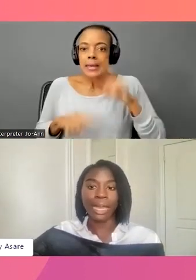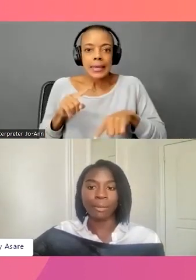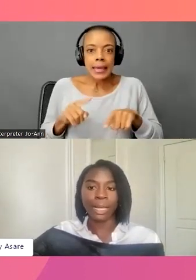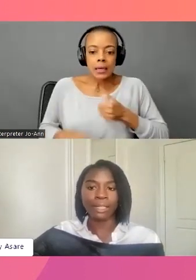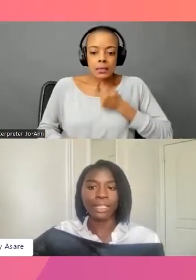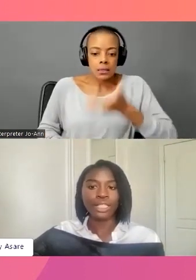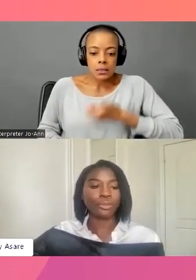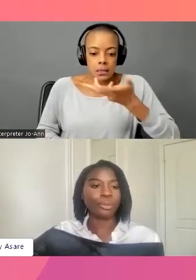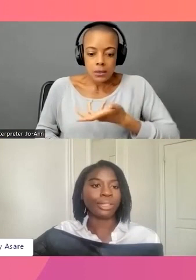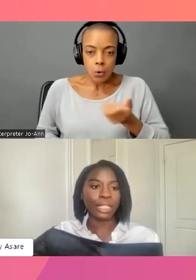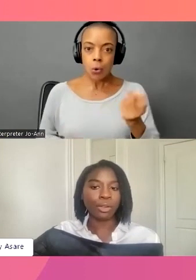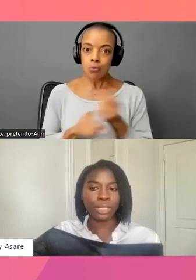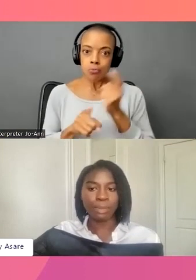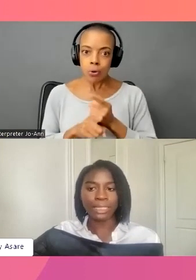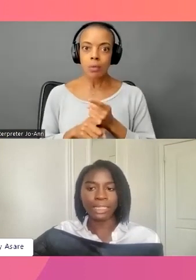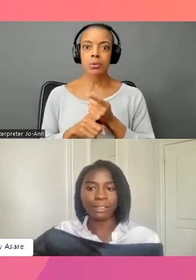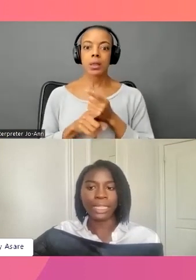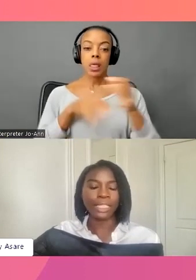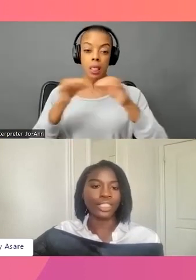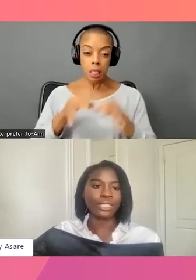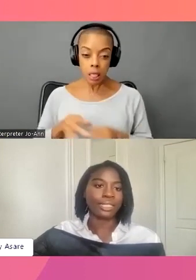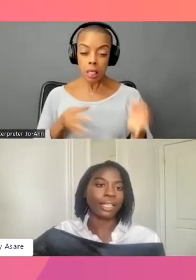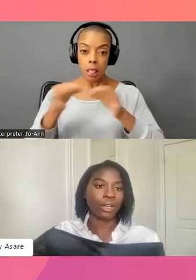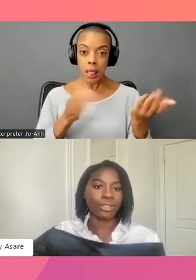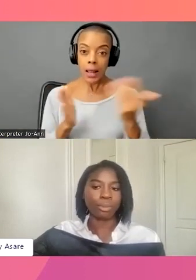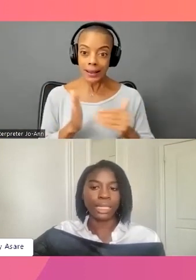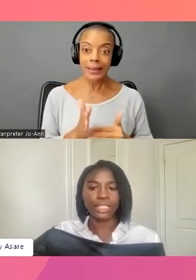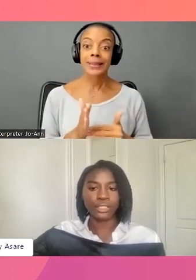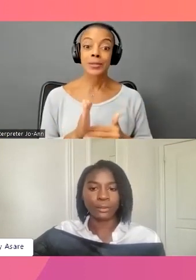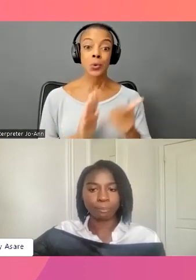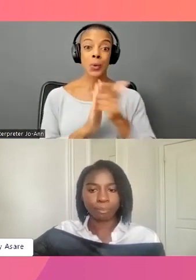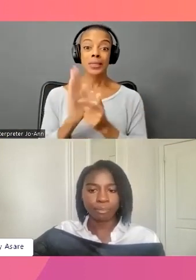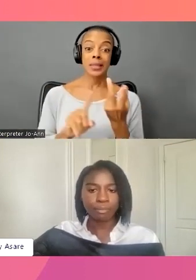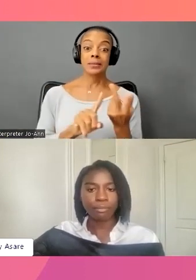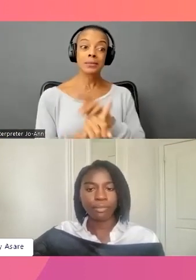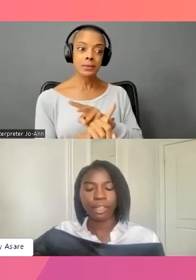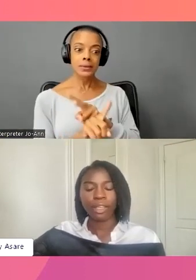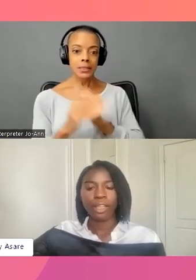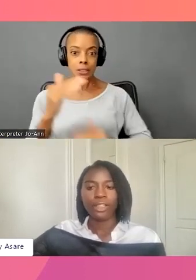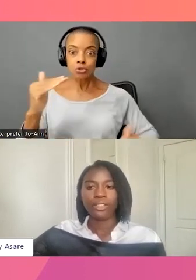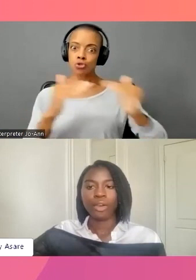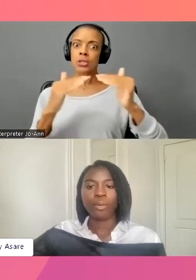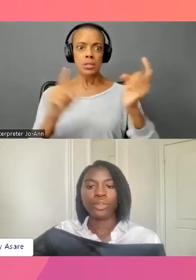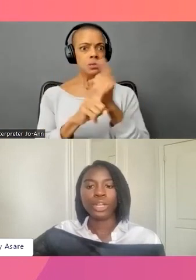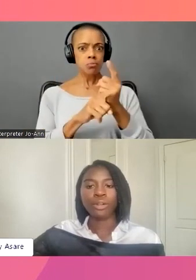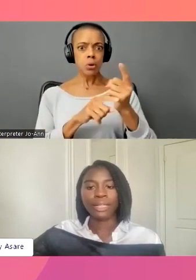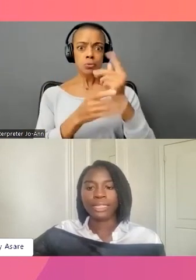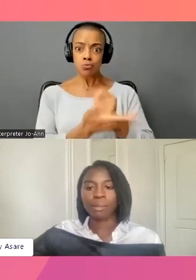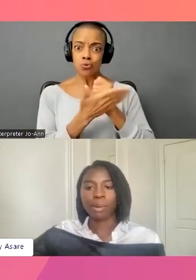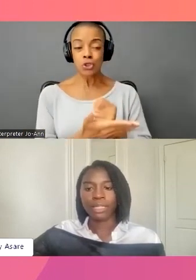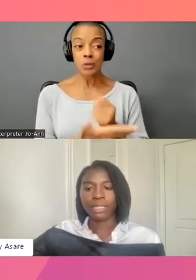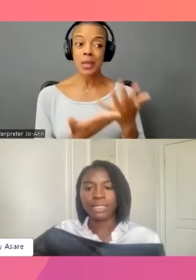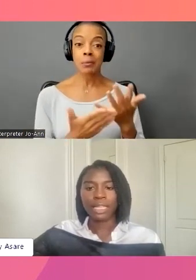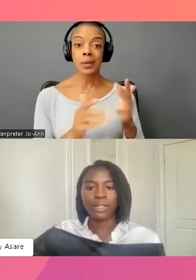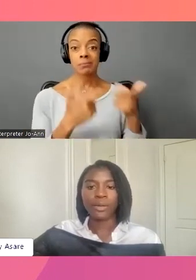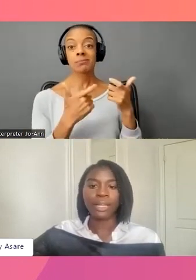mêmes faits, par exemple. Et parfois, elles sont incapables de le faire ou de bien le faire. Donc, les